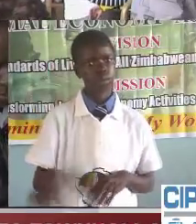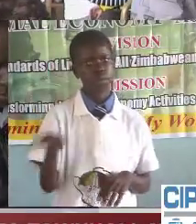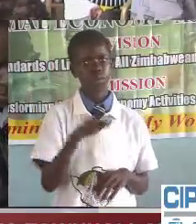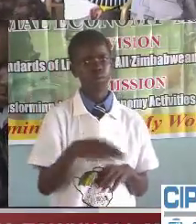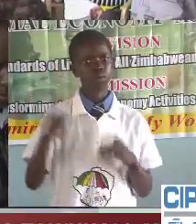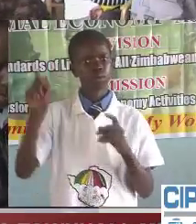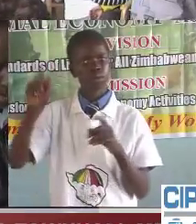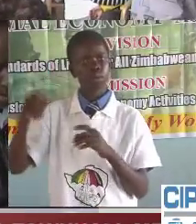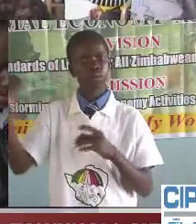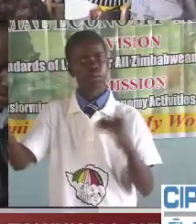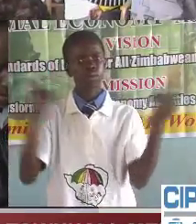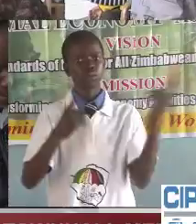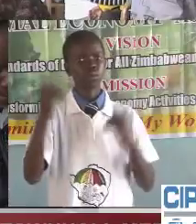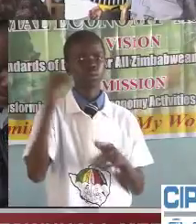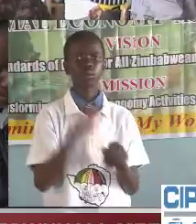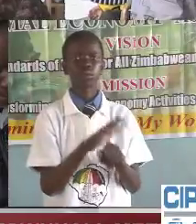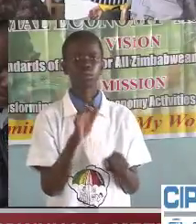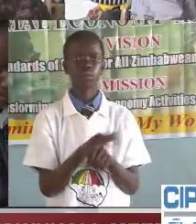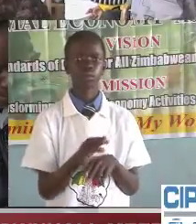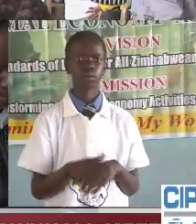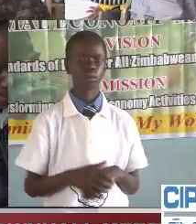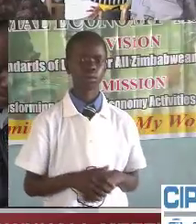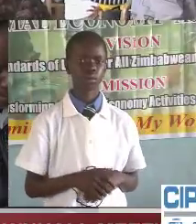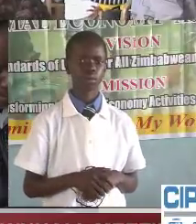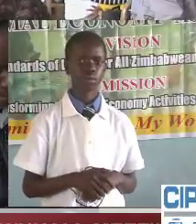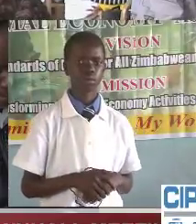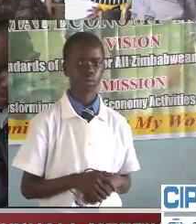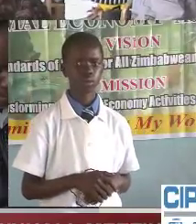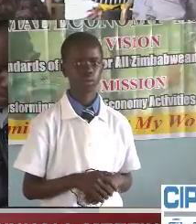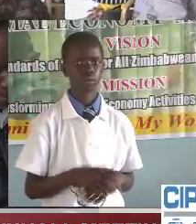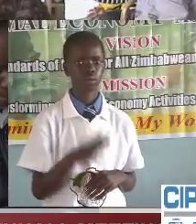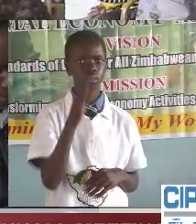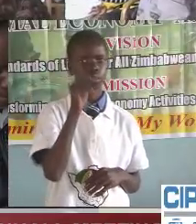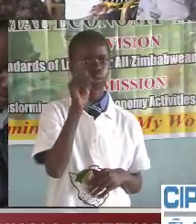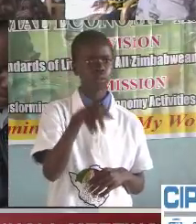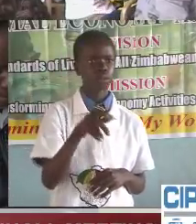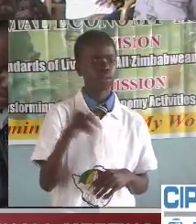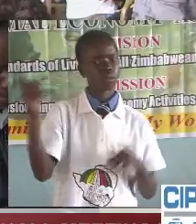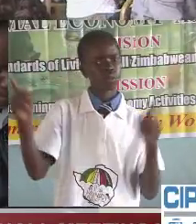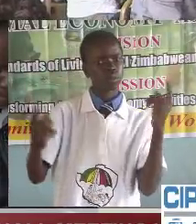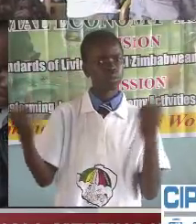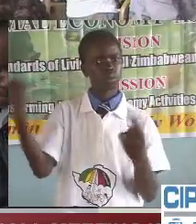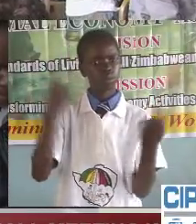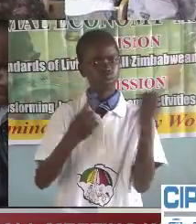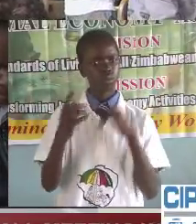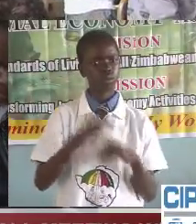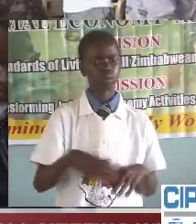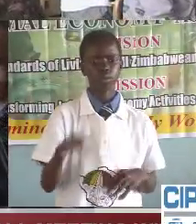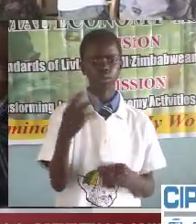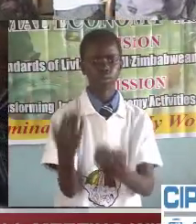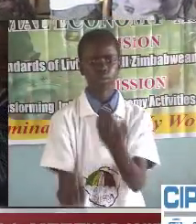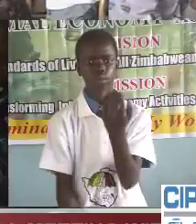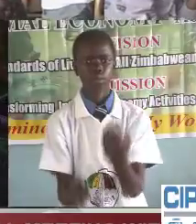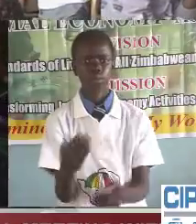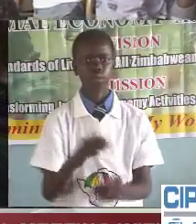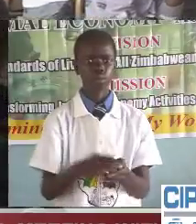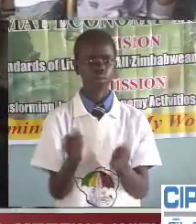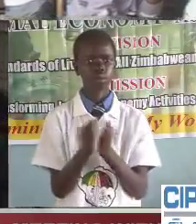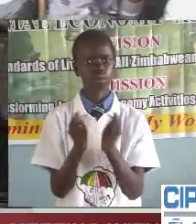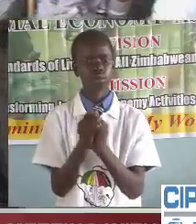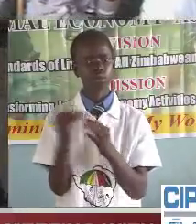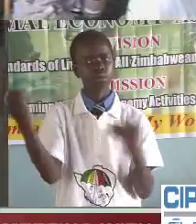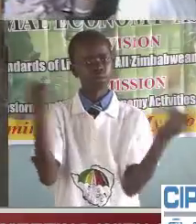takoka mapolitical parties ose, saka vangouyo ndivava vachona vadi vasarudza kuti